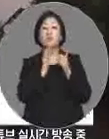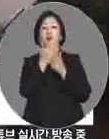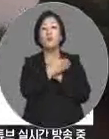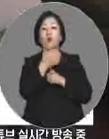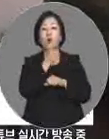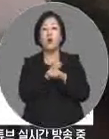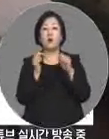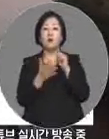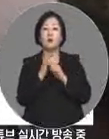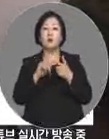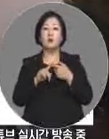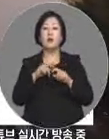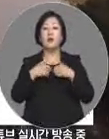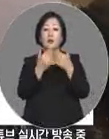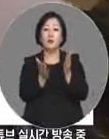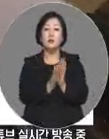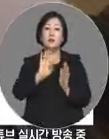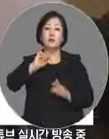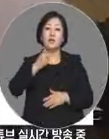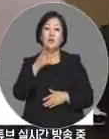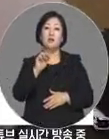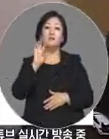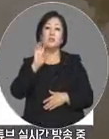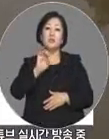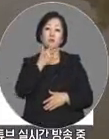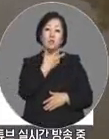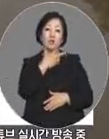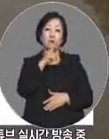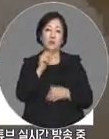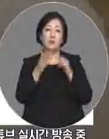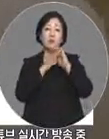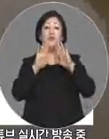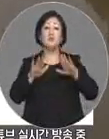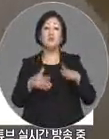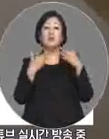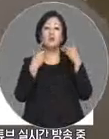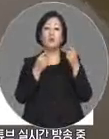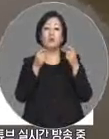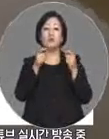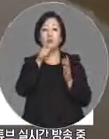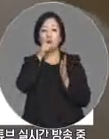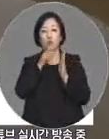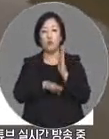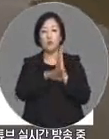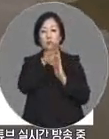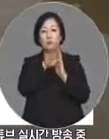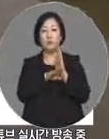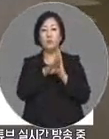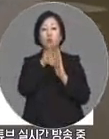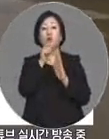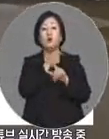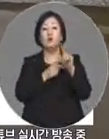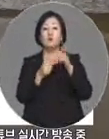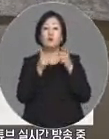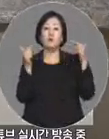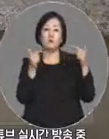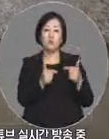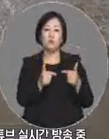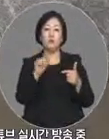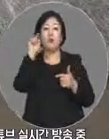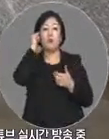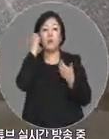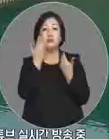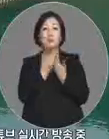사연 땜 스물의 높이가 47 미 텔 경우 지금과 거의 다를 바 없이 침수 빈도 만 다소 낮출 뿐 이라며 반발하고